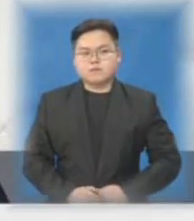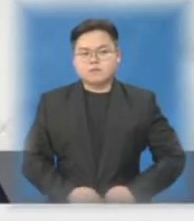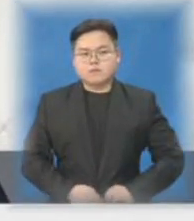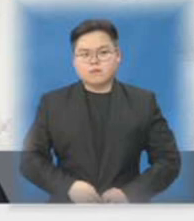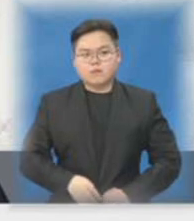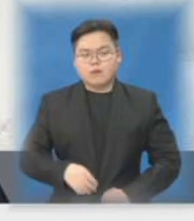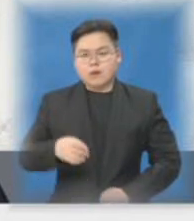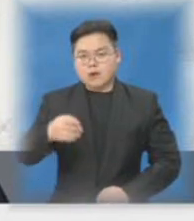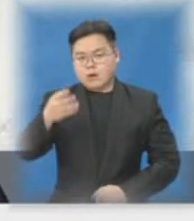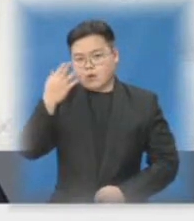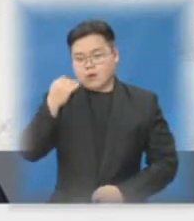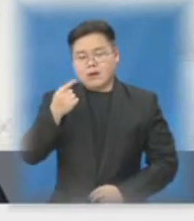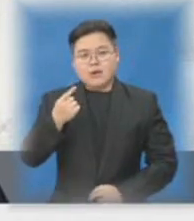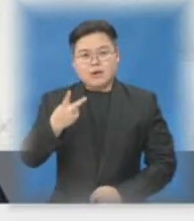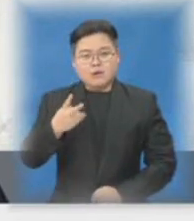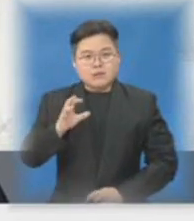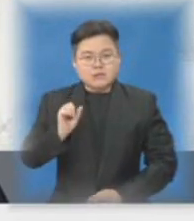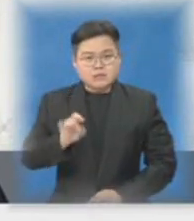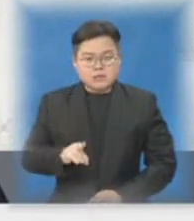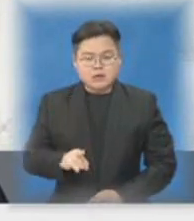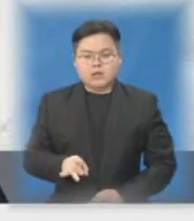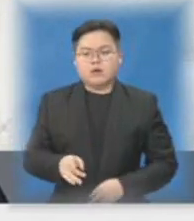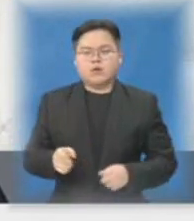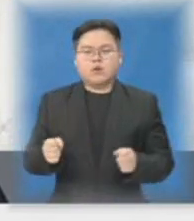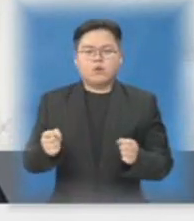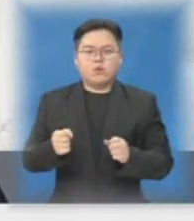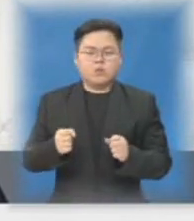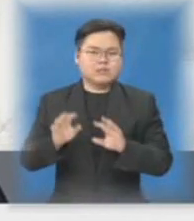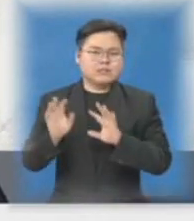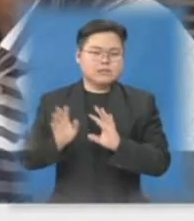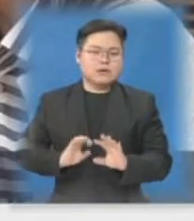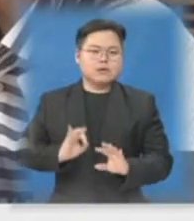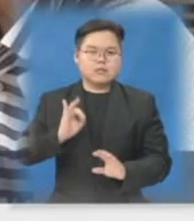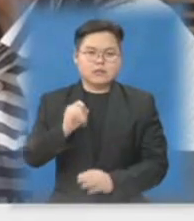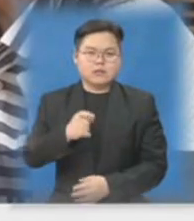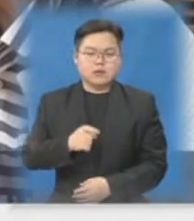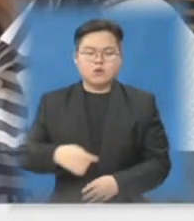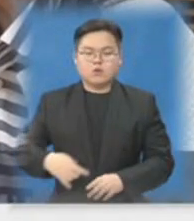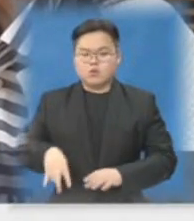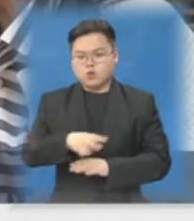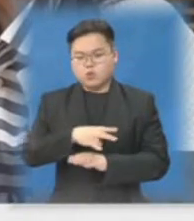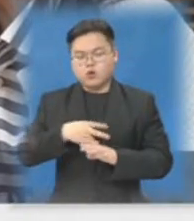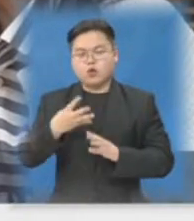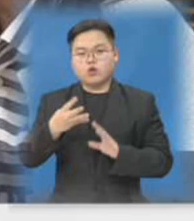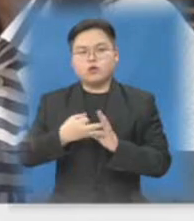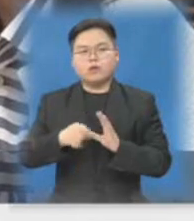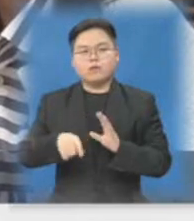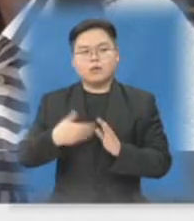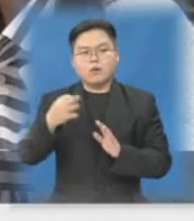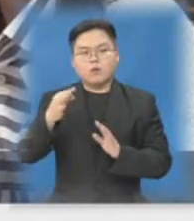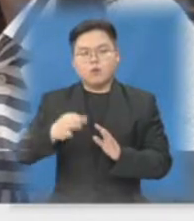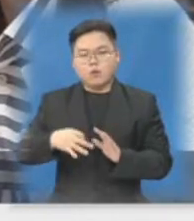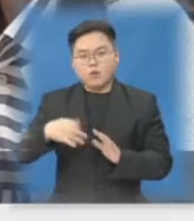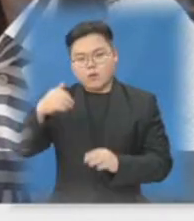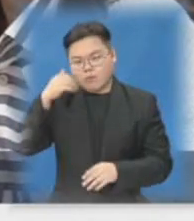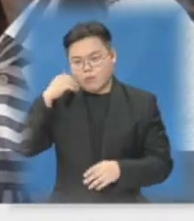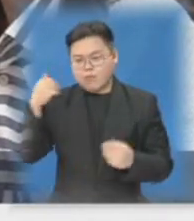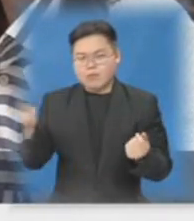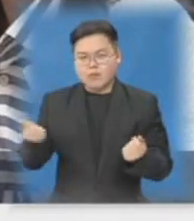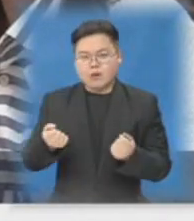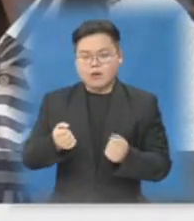12 дугаар сард олон жилийн дунджаас ахиу цас орох бөгөөд нийтгийн 48.5% нь бэлчээрийн даац хэт